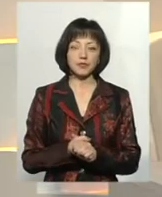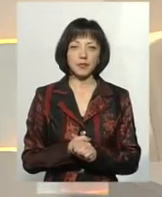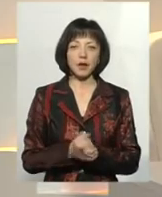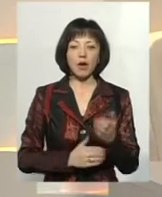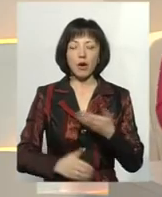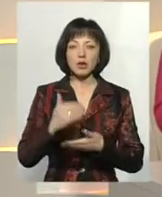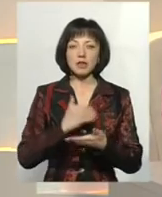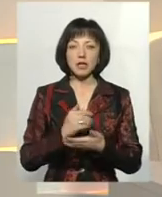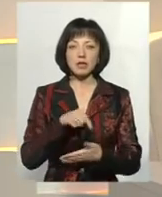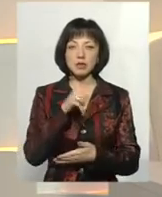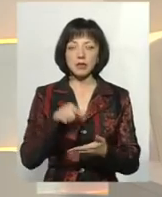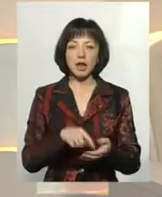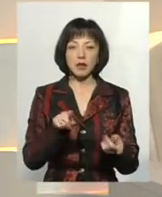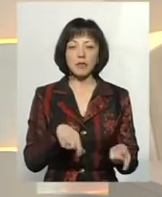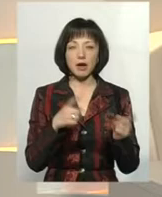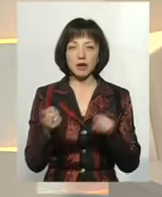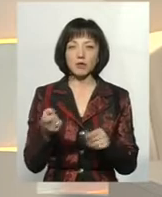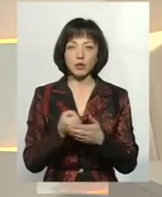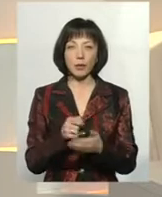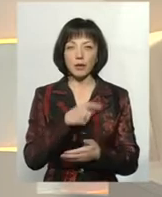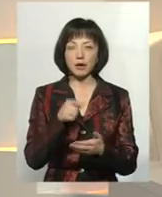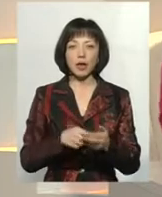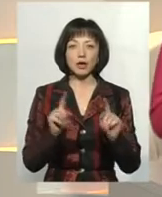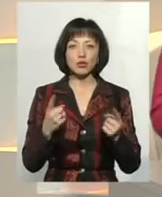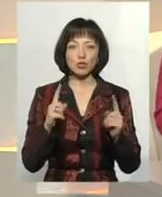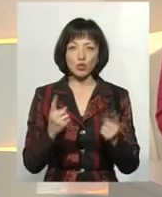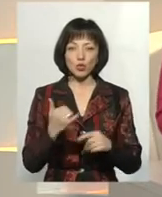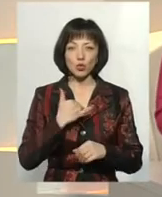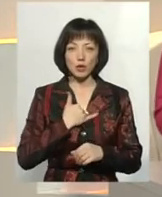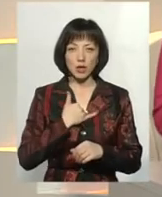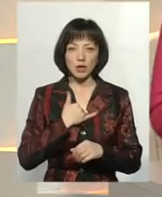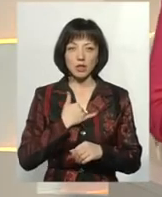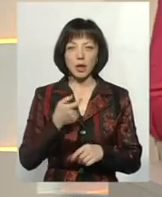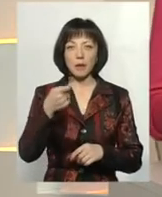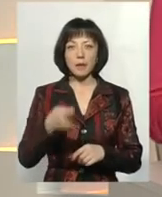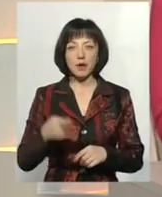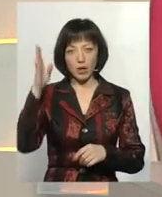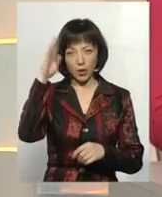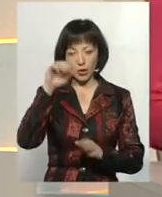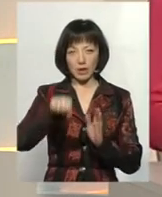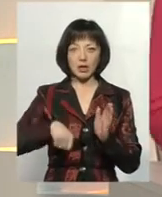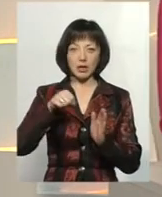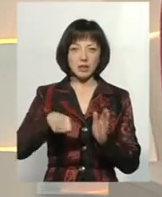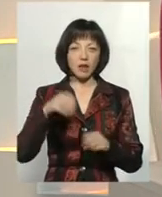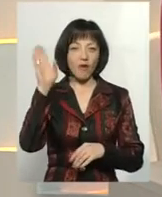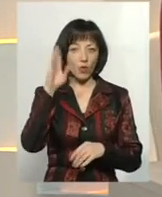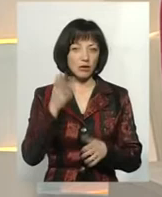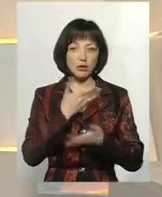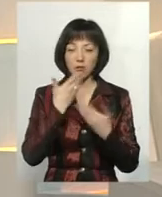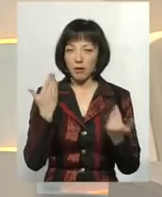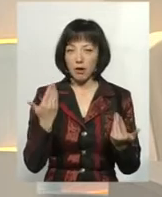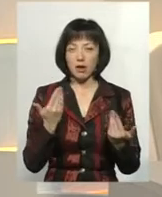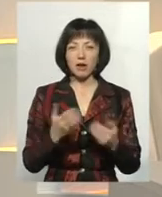Останнє запитання буквально, потім перейдемо до питання, чому ж в нас міліють криниці, чому криниця є, води в ній